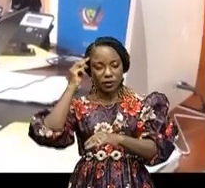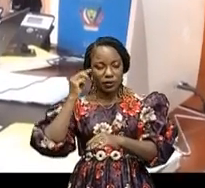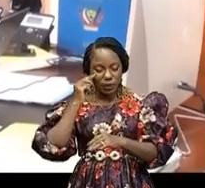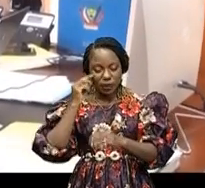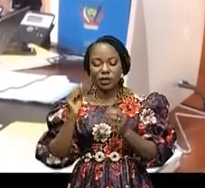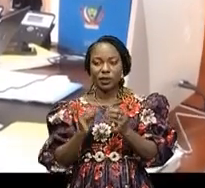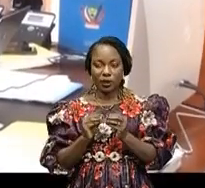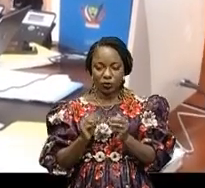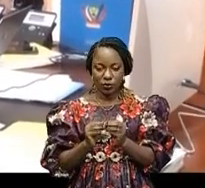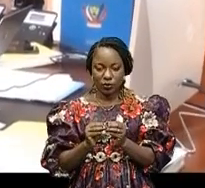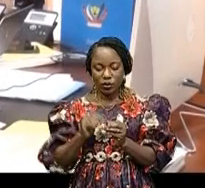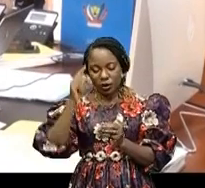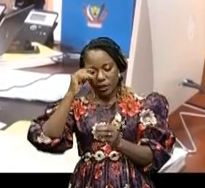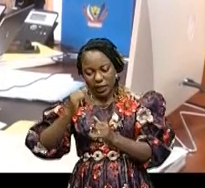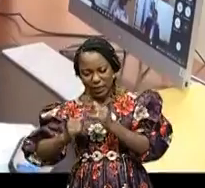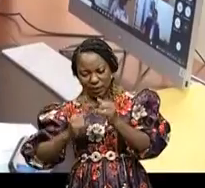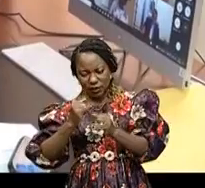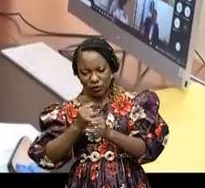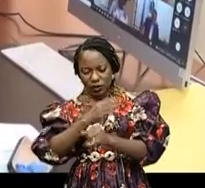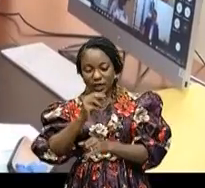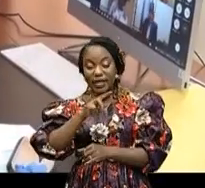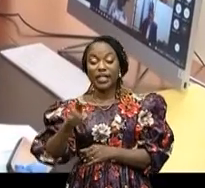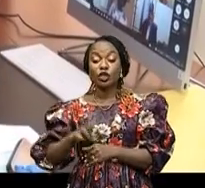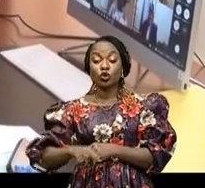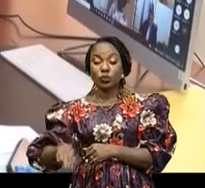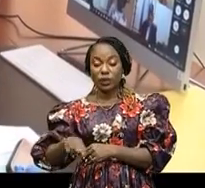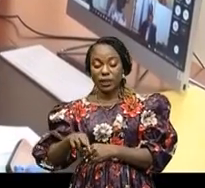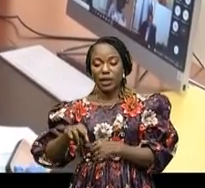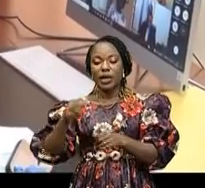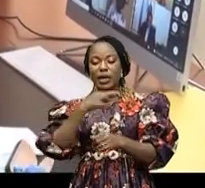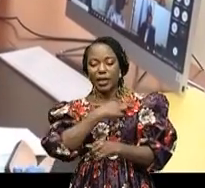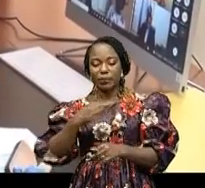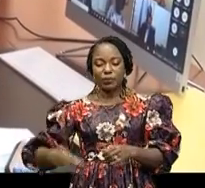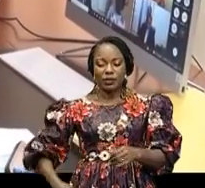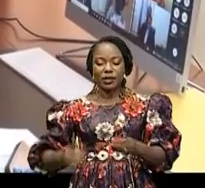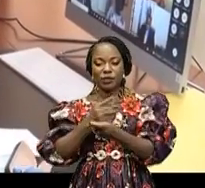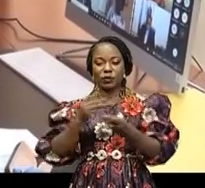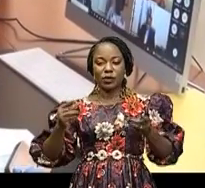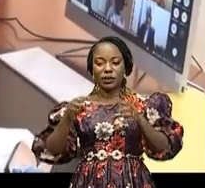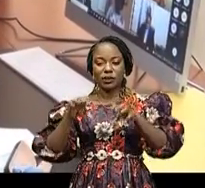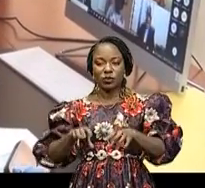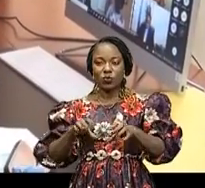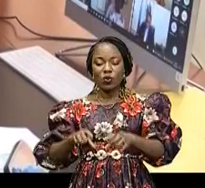de travail à caractère international et régional auxquelles la République démocratique du Congo a pris part à